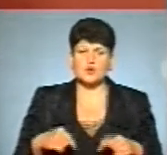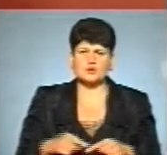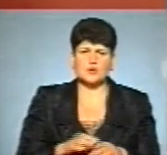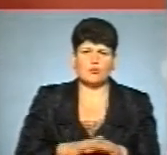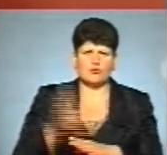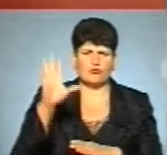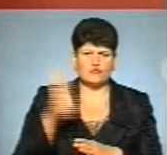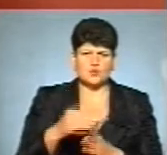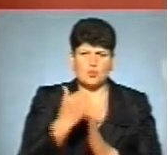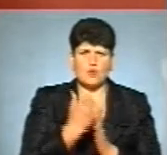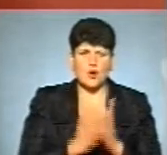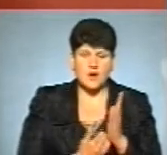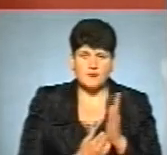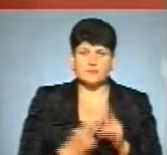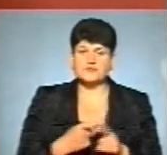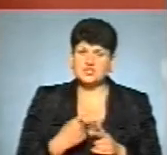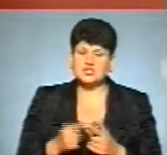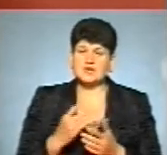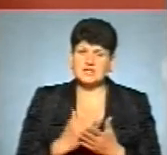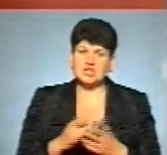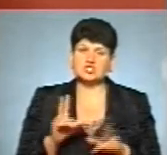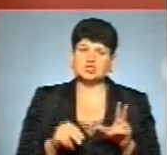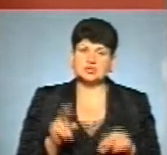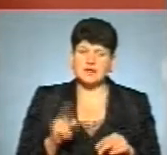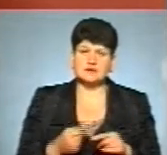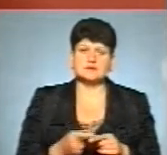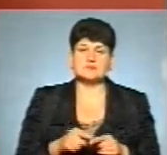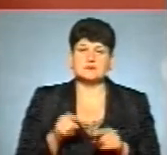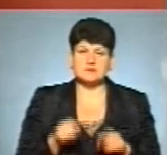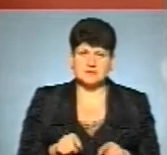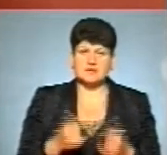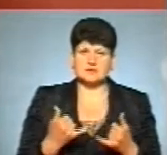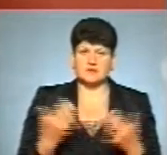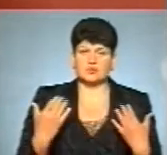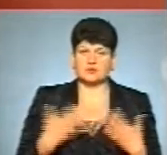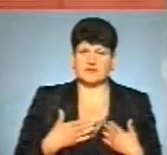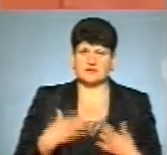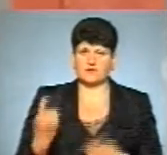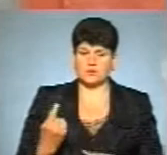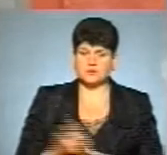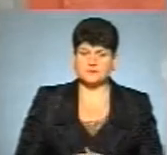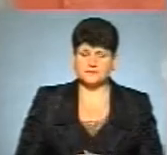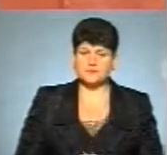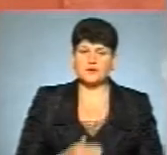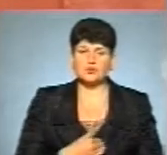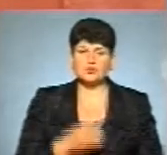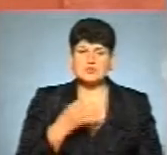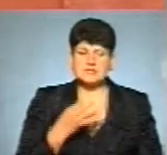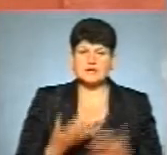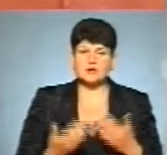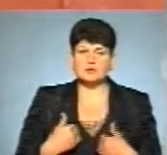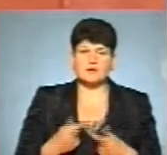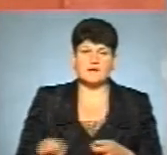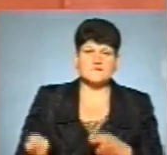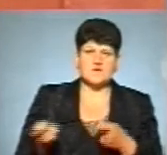всю програму. Чи є шанс в таких варіантів відпочинку в нас в області? Я хочу сказати, що якщо ми